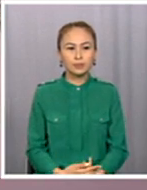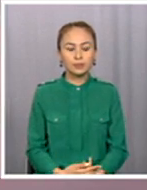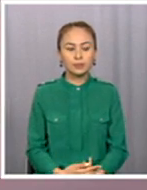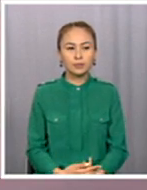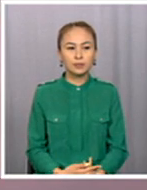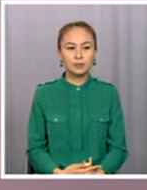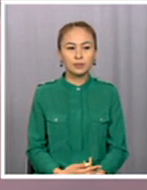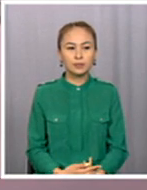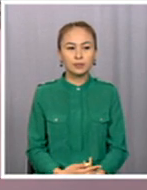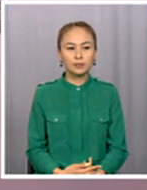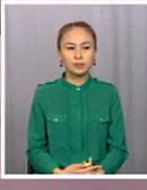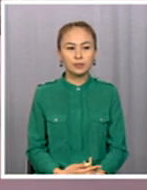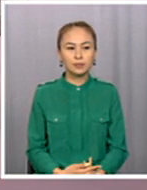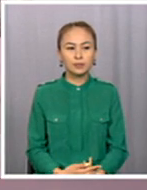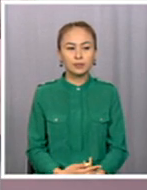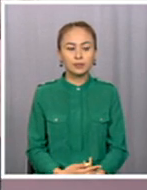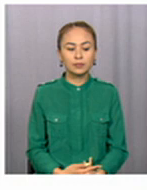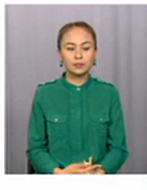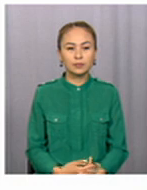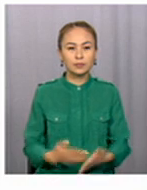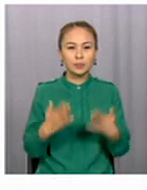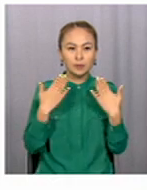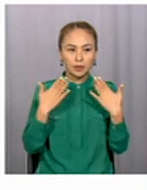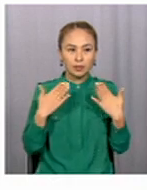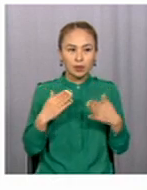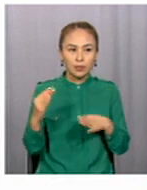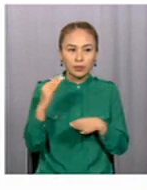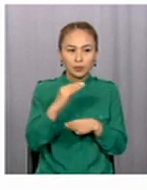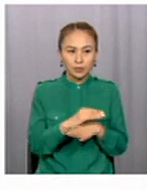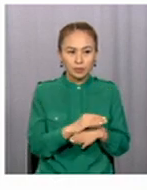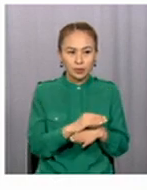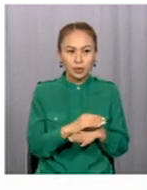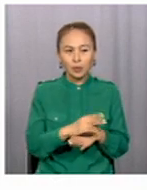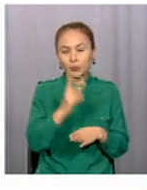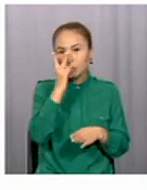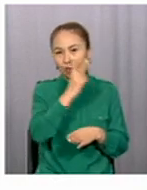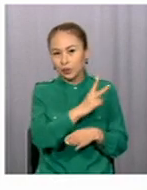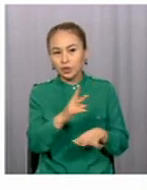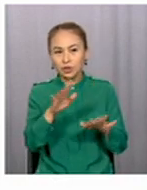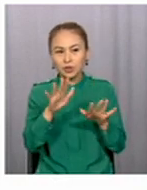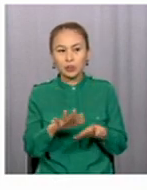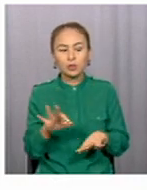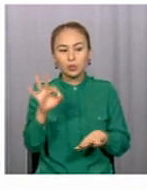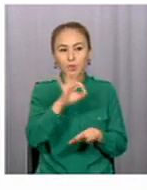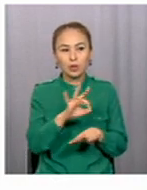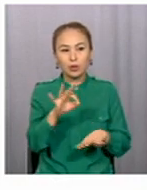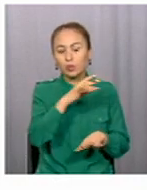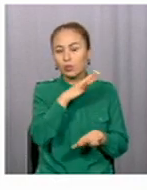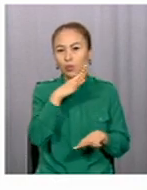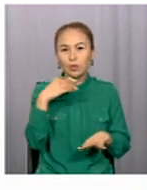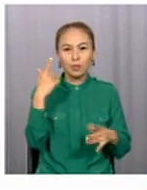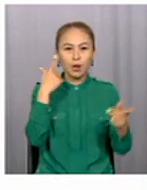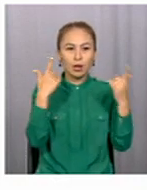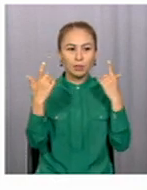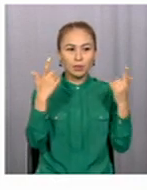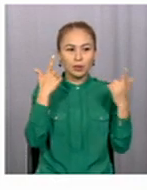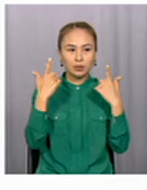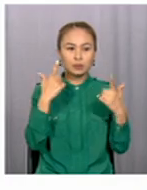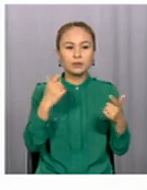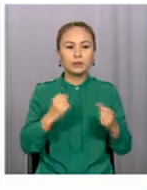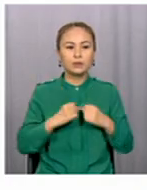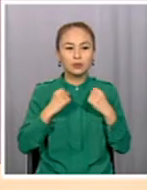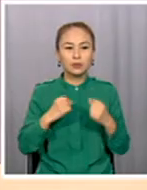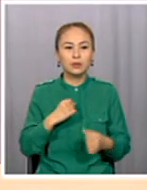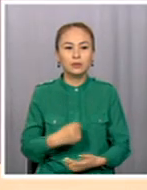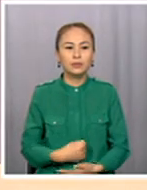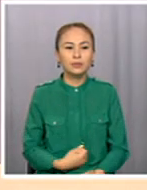Жауабы. Дем алып қана қоймай, көрген жерлері туралы көп ақпарат алуға тырысады.